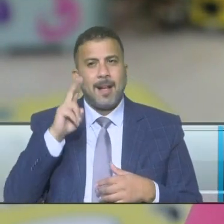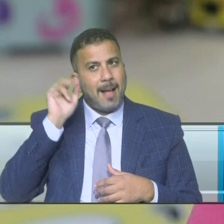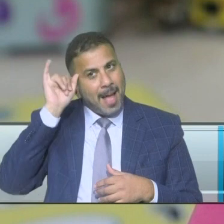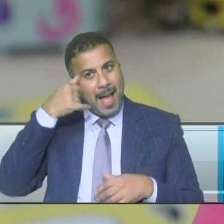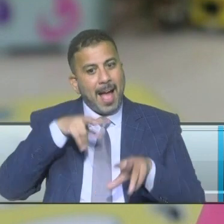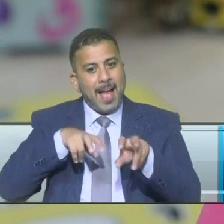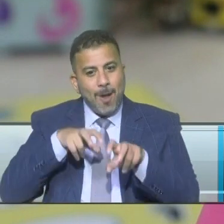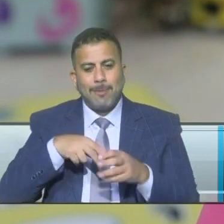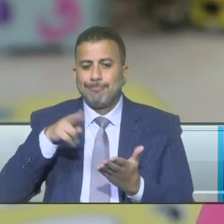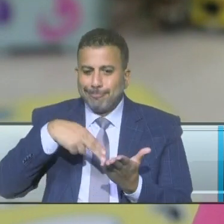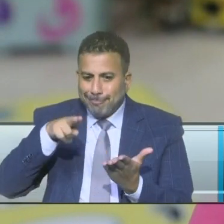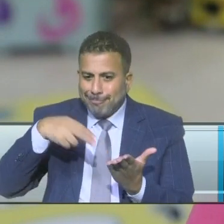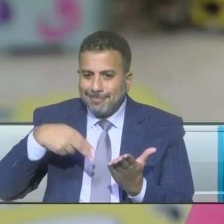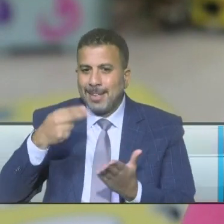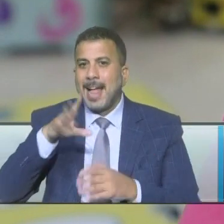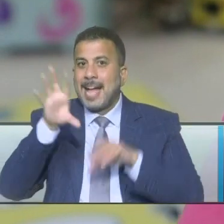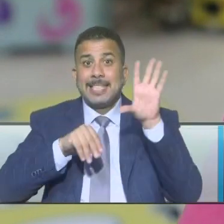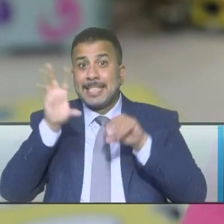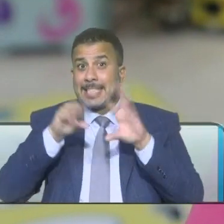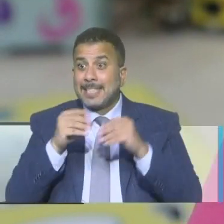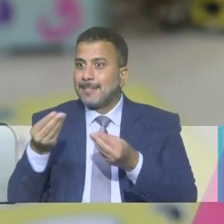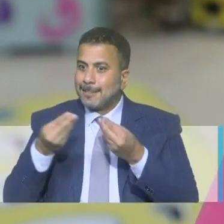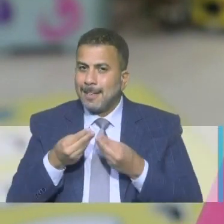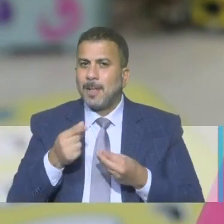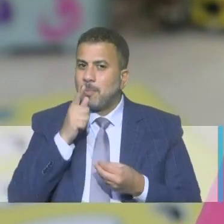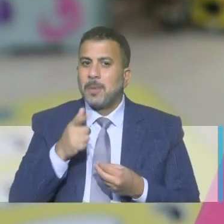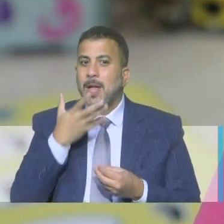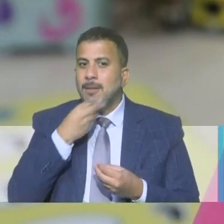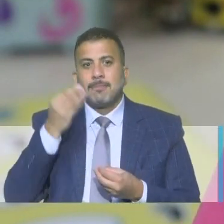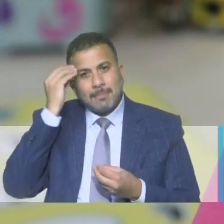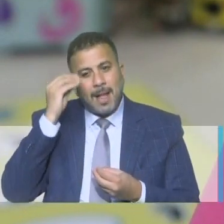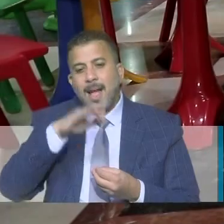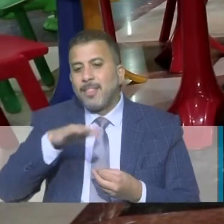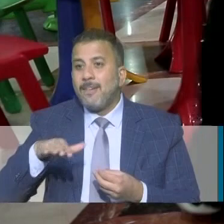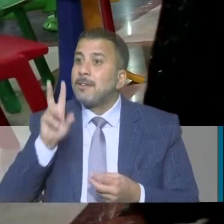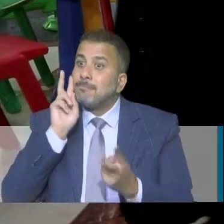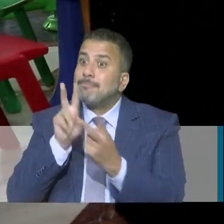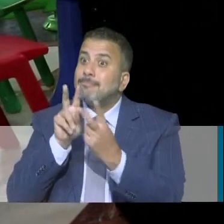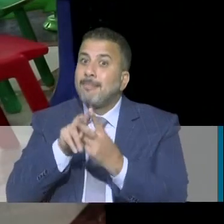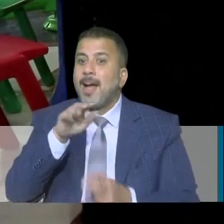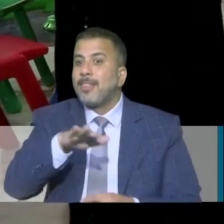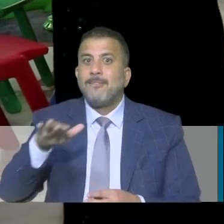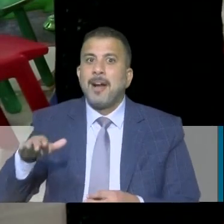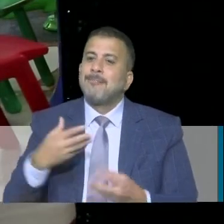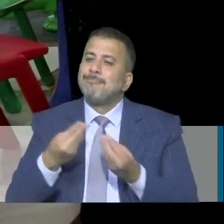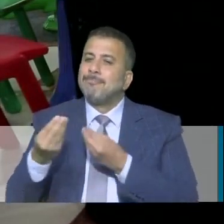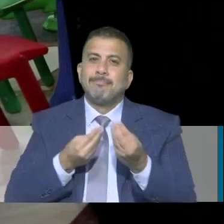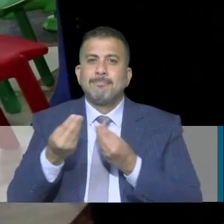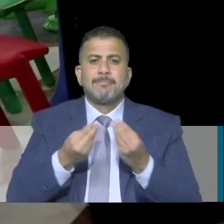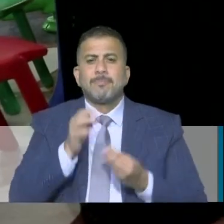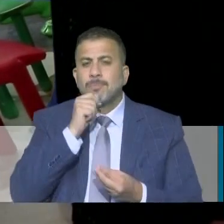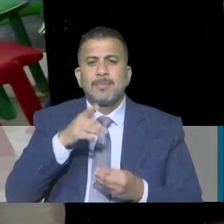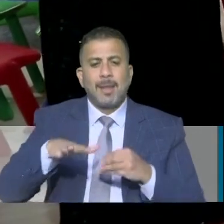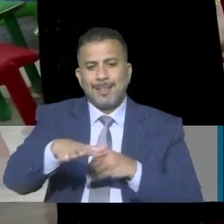الحيوانات ولونت وقرأت قصص وواجد حلو المكان وتعرفت على الأطفال. هيئة البيئة والمحميات